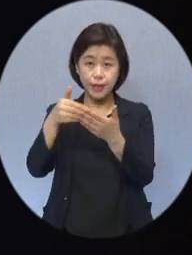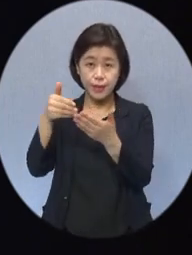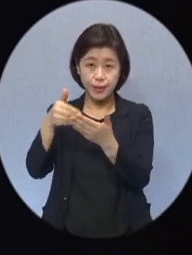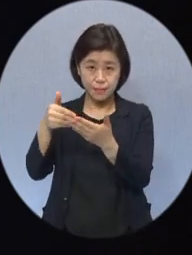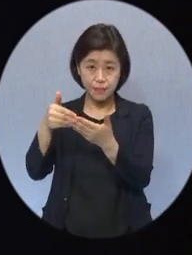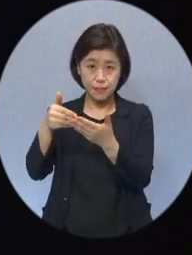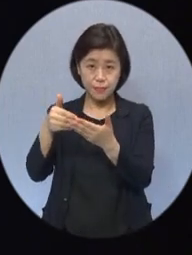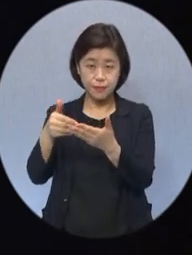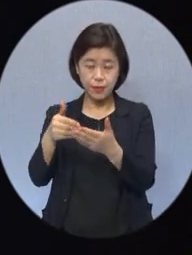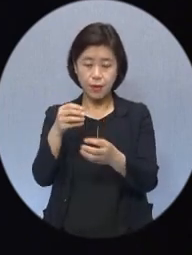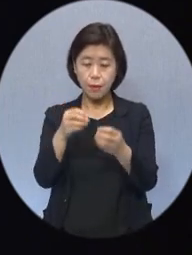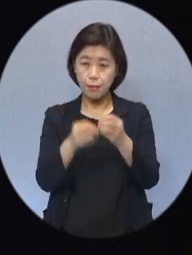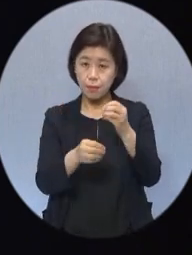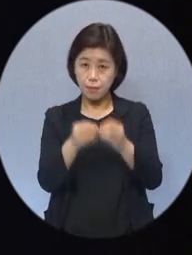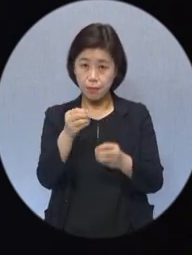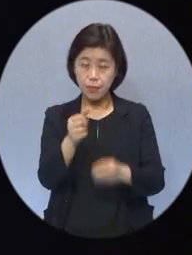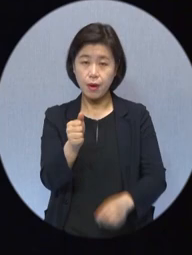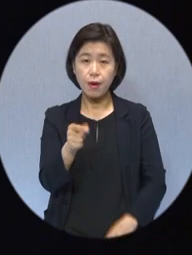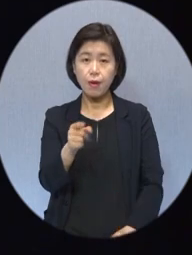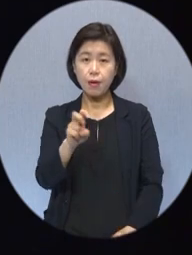허만하.